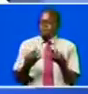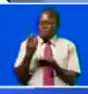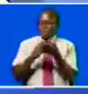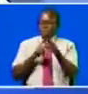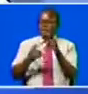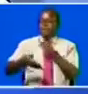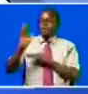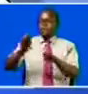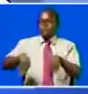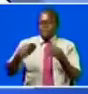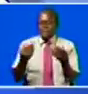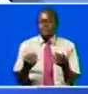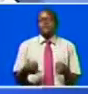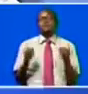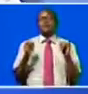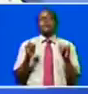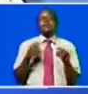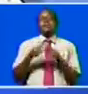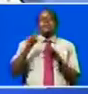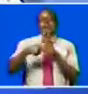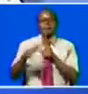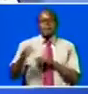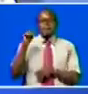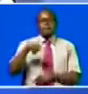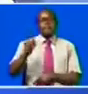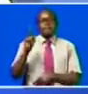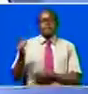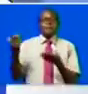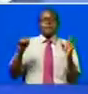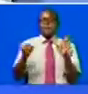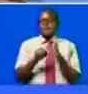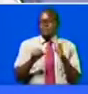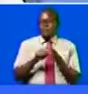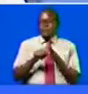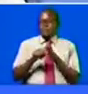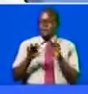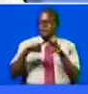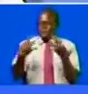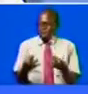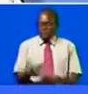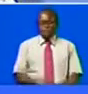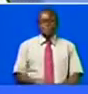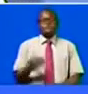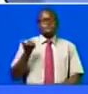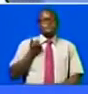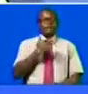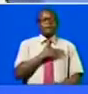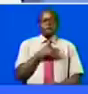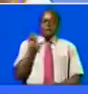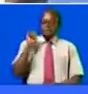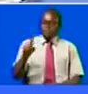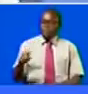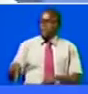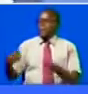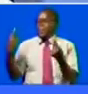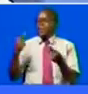anakupa majaribu, unaona wao wasichana ni wazuri, lakini baadaye unapata wanaingisha migogoro kwa nyumba yako. Manake umetoka kuwa na girlfriend amemtumia message, mnapigana na bibi.